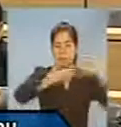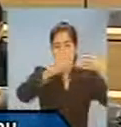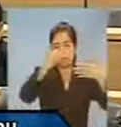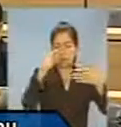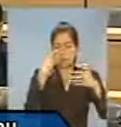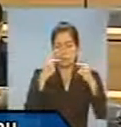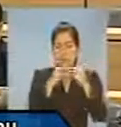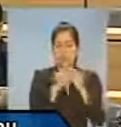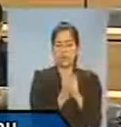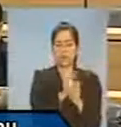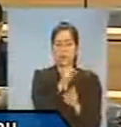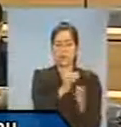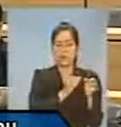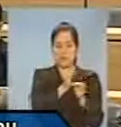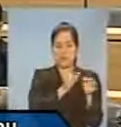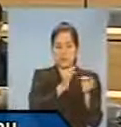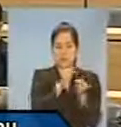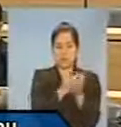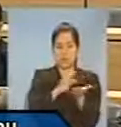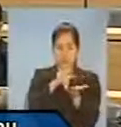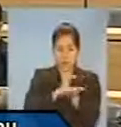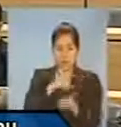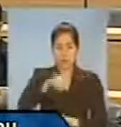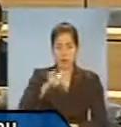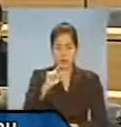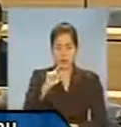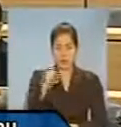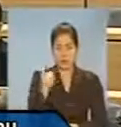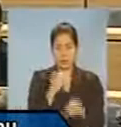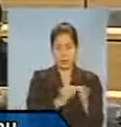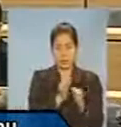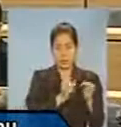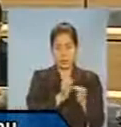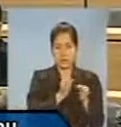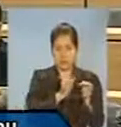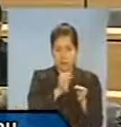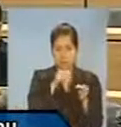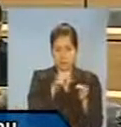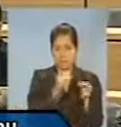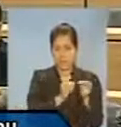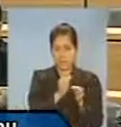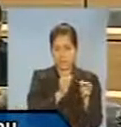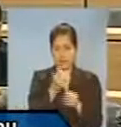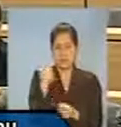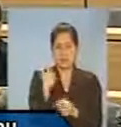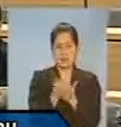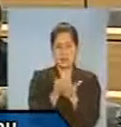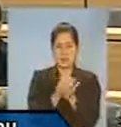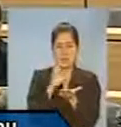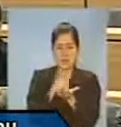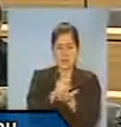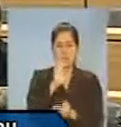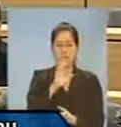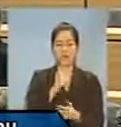าณใช้ส่วนไหนครับยังไม่ทันทำเลยท่านมีที่ปรึกษามาจัดงานครับที่ปรึกษาไปใช้เงินของ TCDC